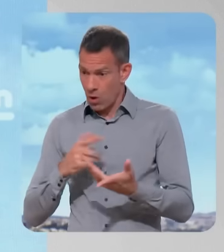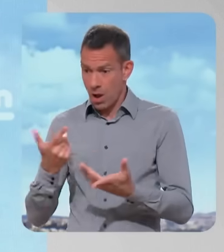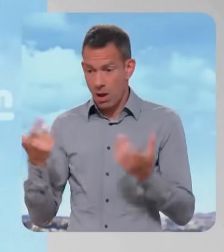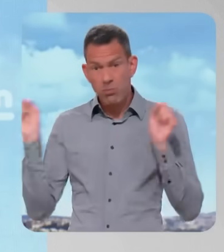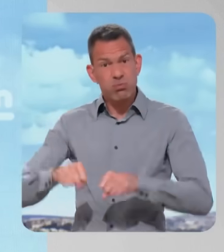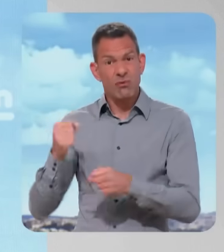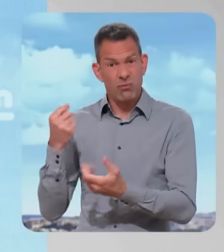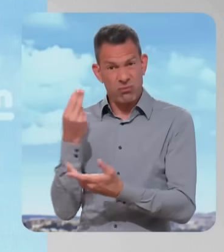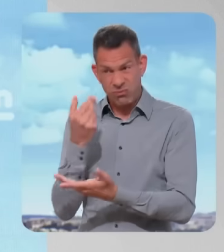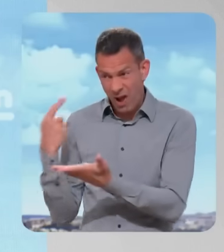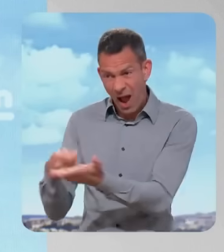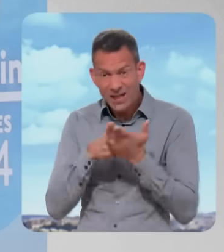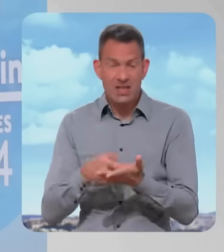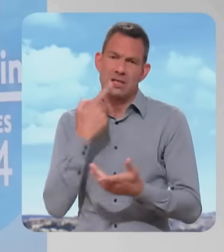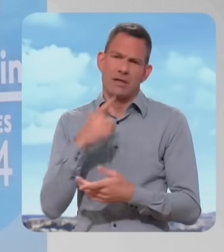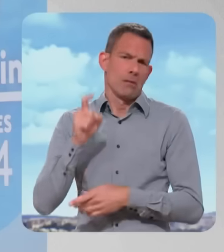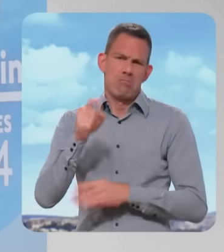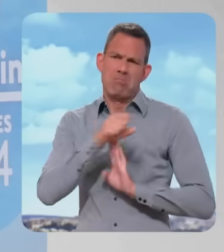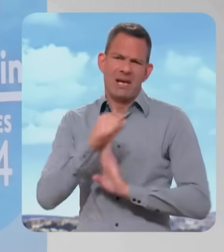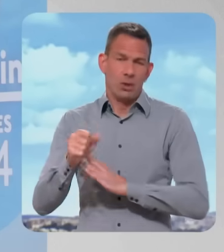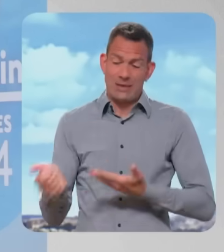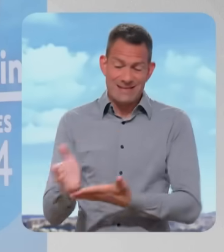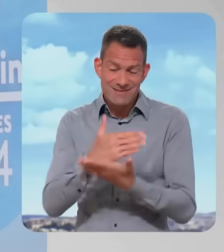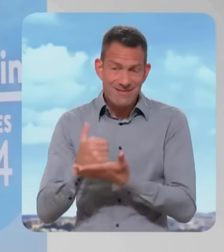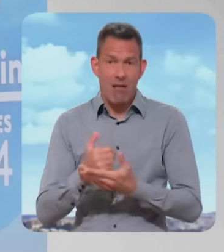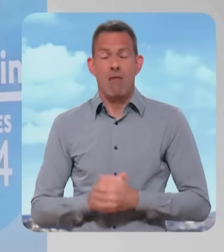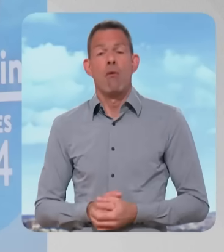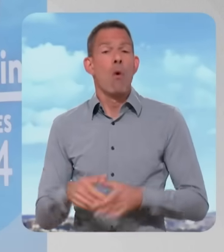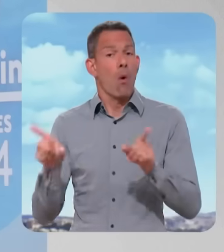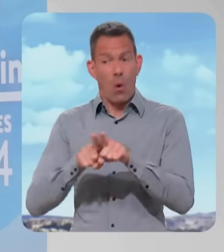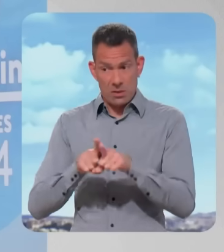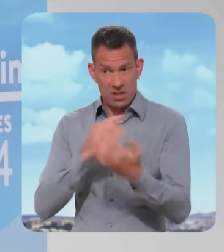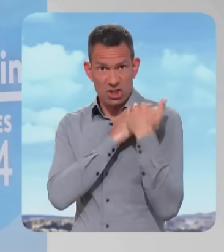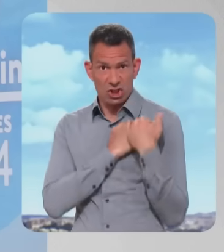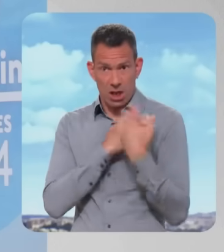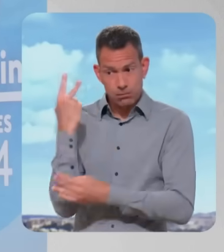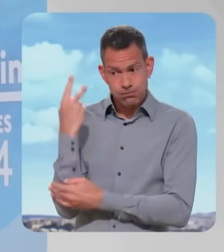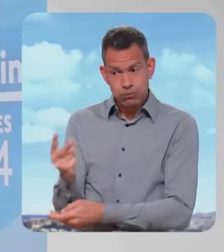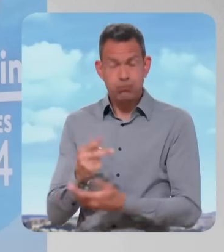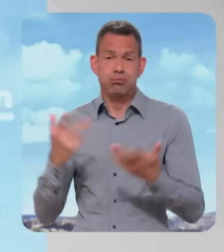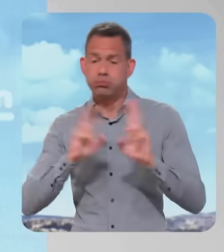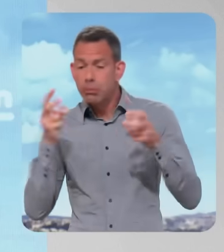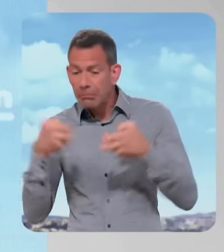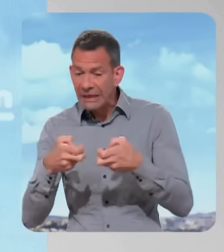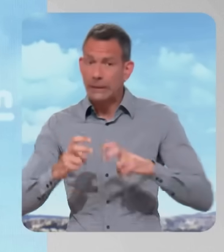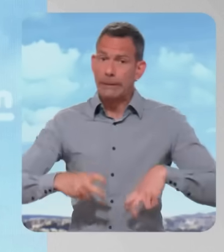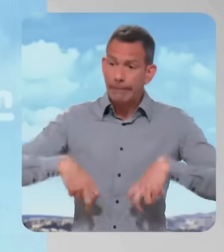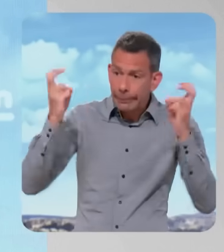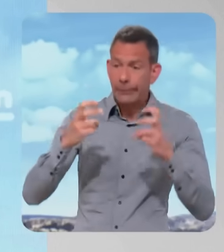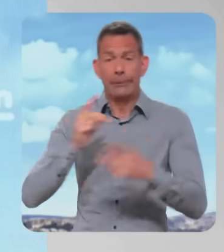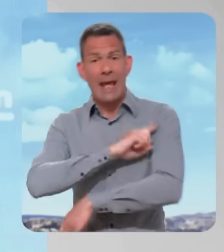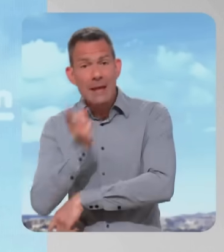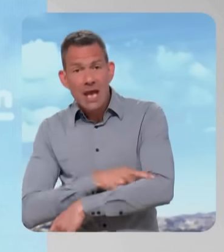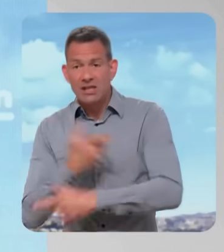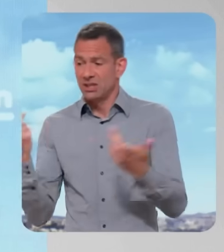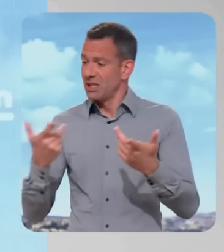la question des salaires prioritairement des charges qui peuvent subir des prix de l'énergie des prod premièrees